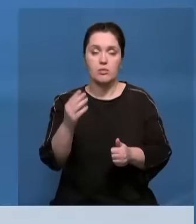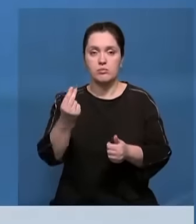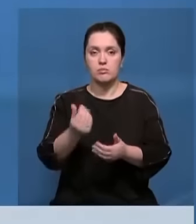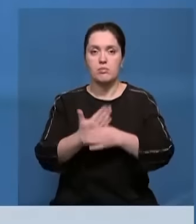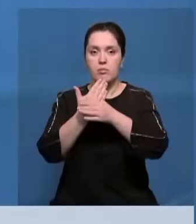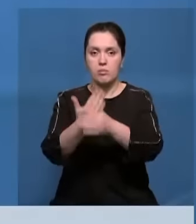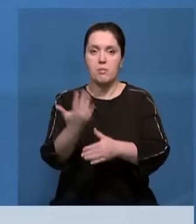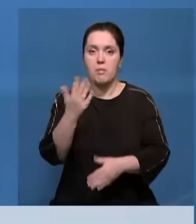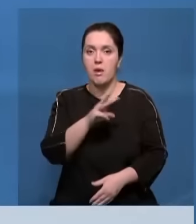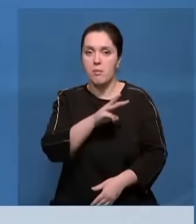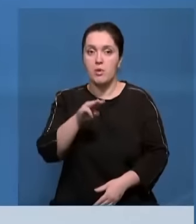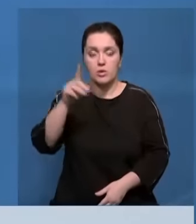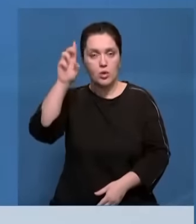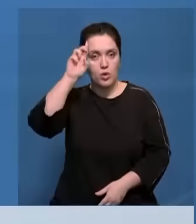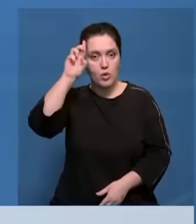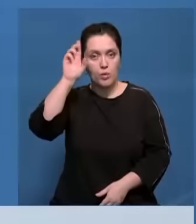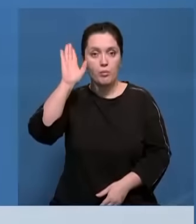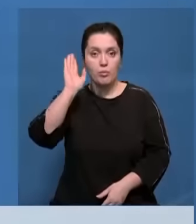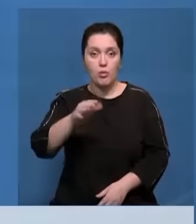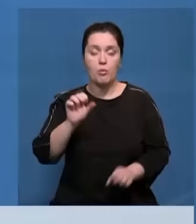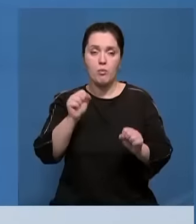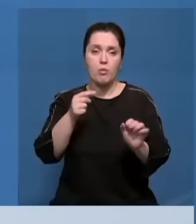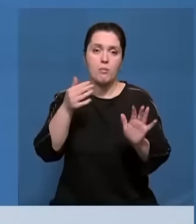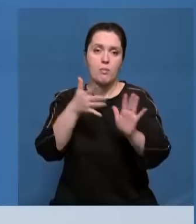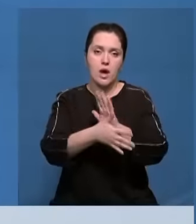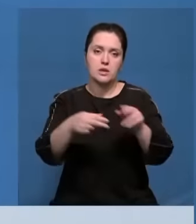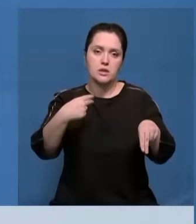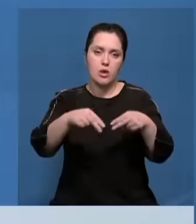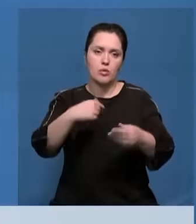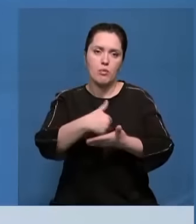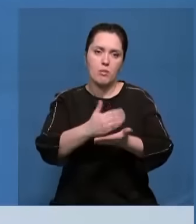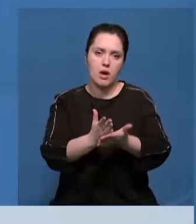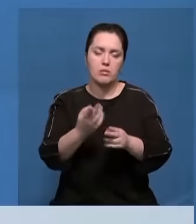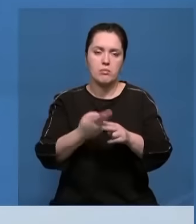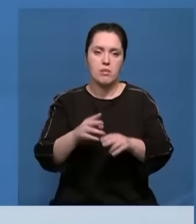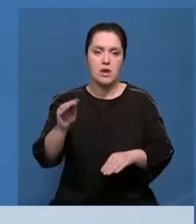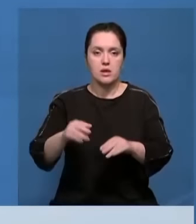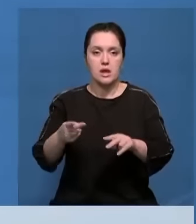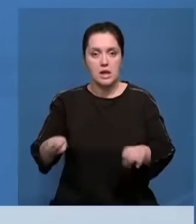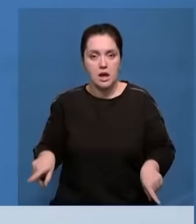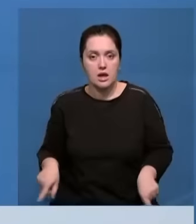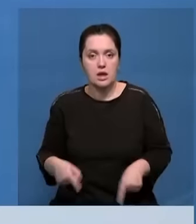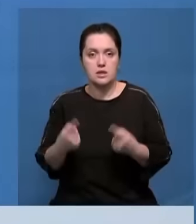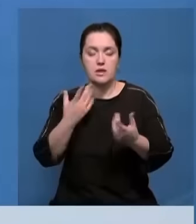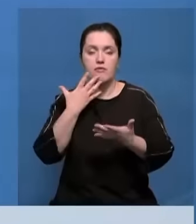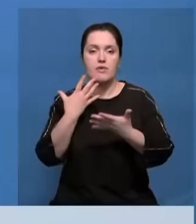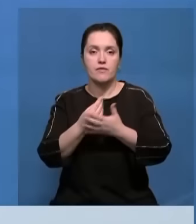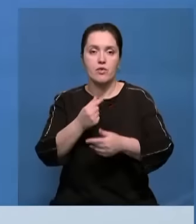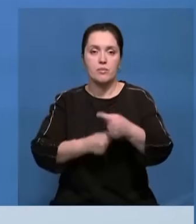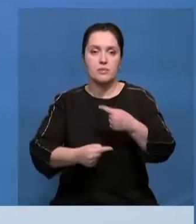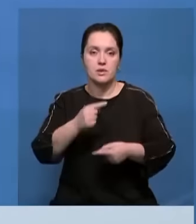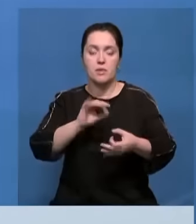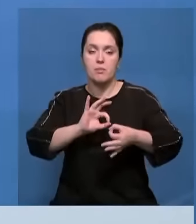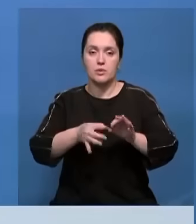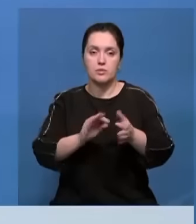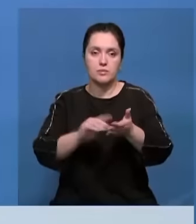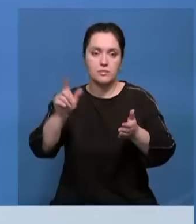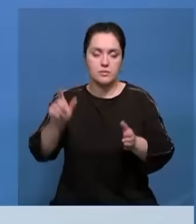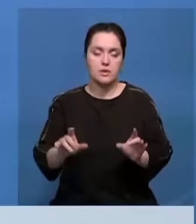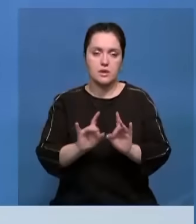5 миллионов тенге от государства, которые можно потратить на закуп оборудования и создание инфраструктуры для развития своего дела.